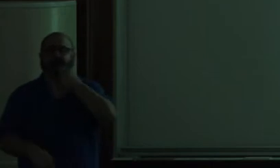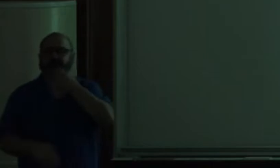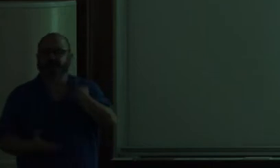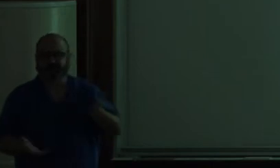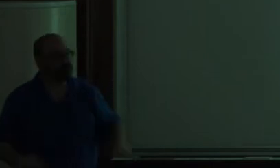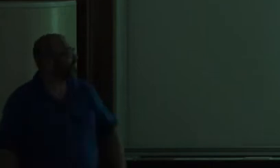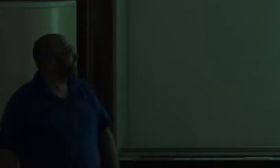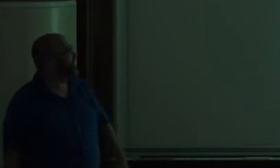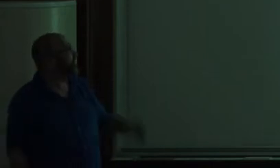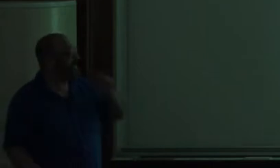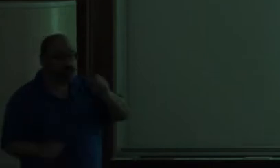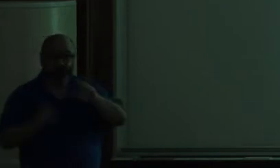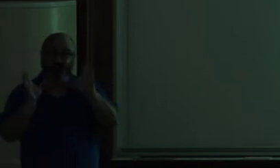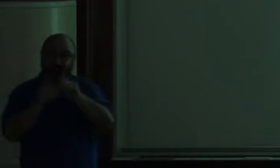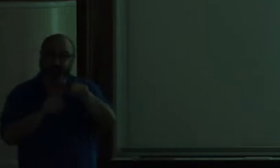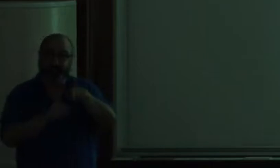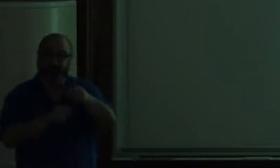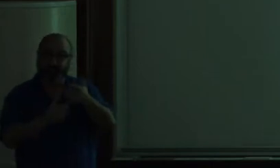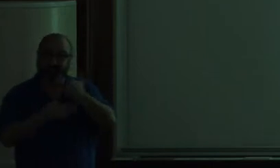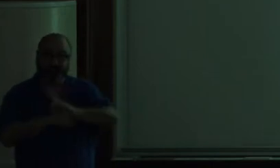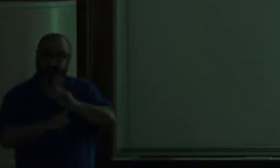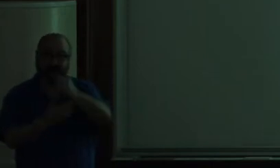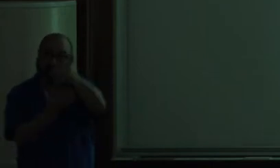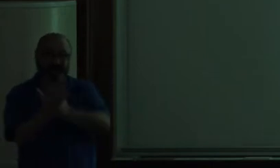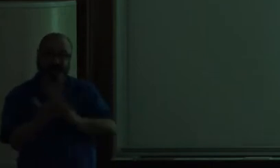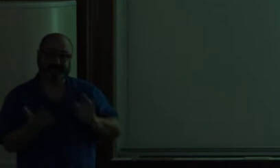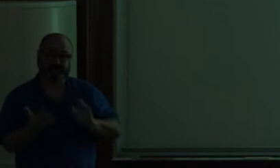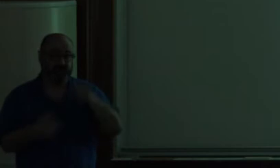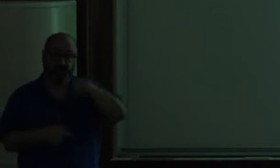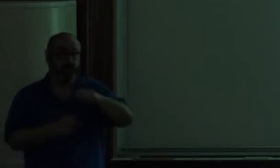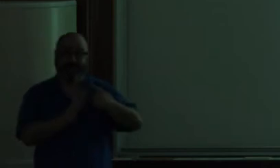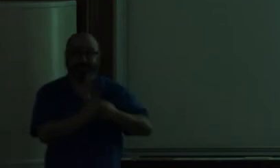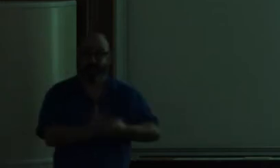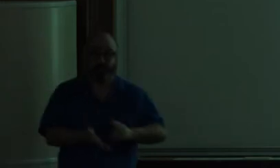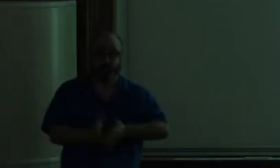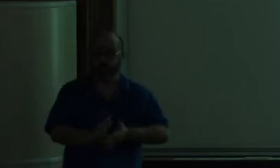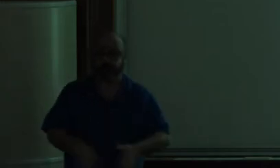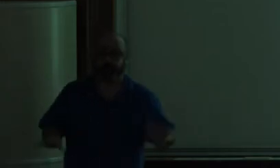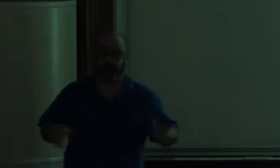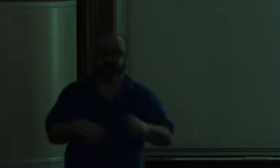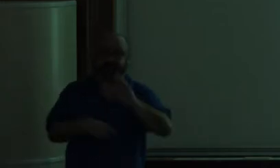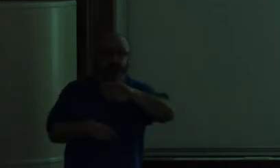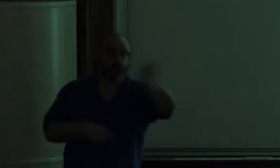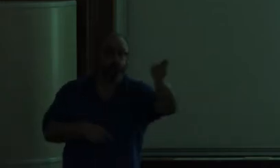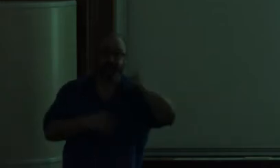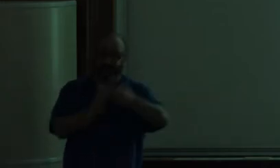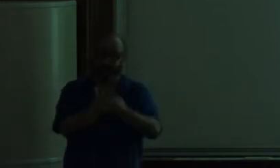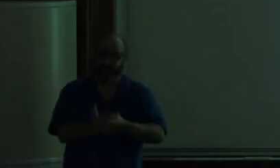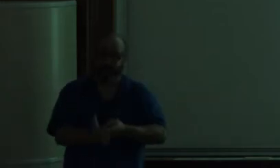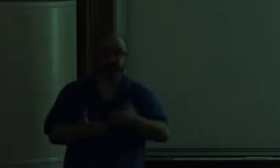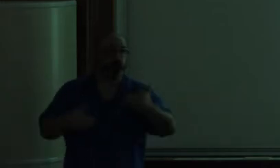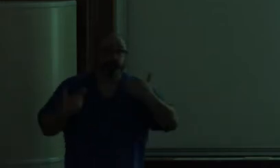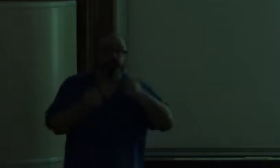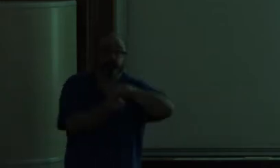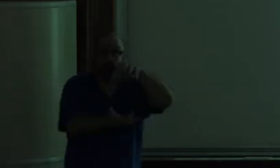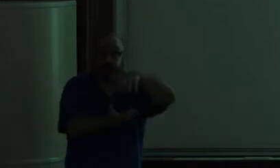Sauf que somme, en fait, n'attend pas du tout une liste. Somme attend n'importe quel itérable d'entier. Et à partir du moment où vous avez un itérable, même pas d'entier, en fait, de